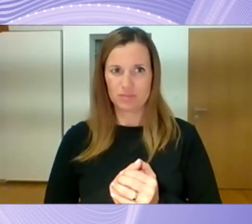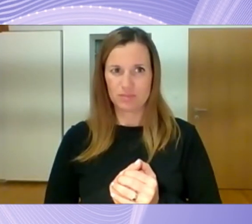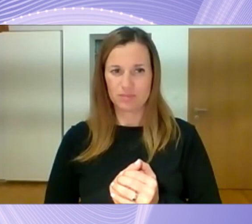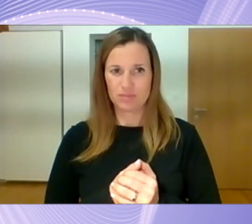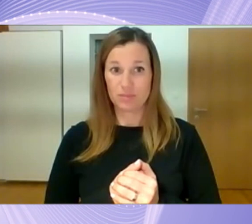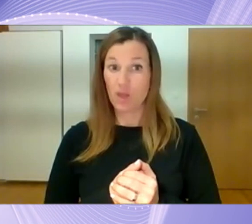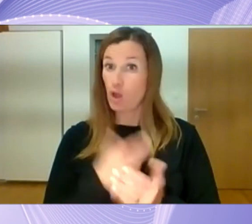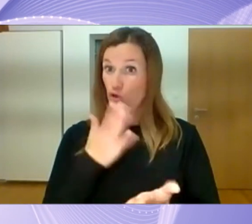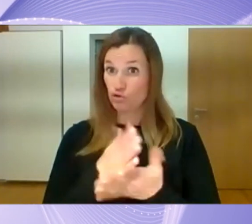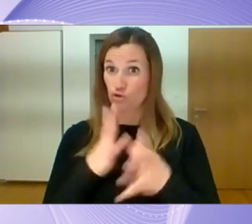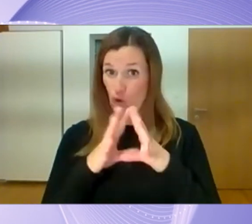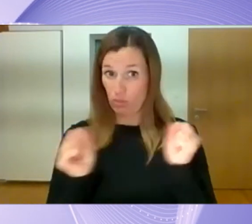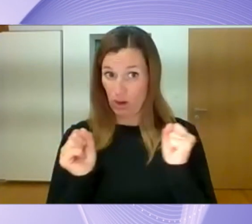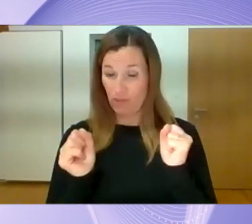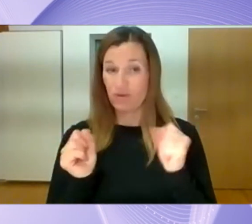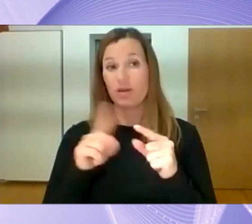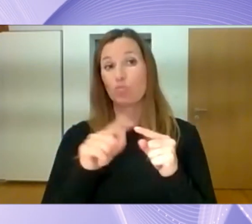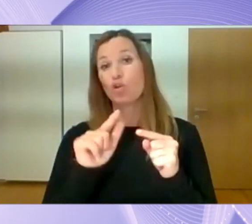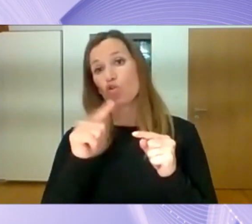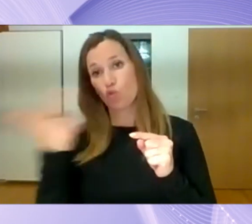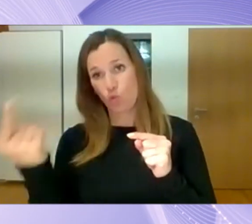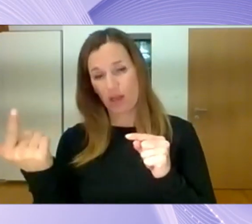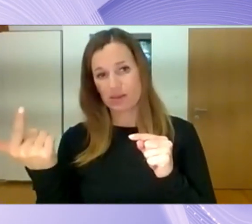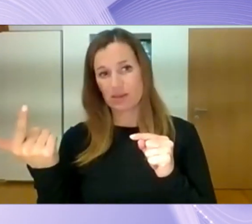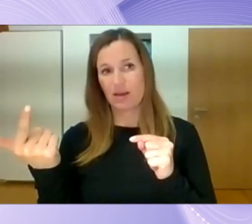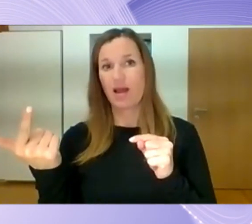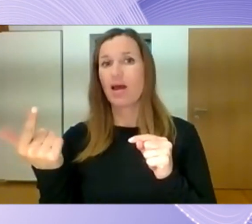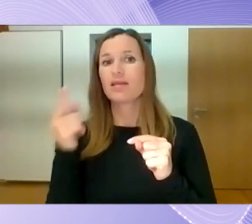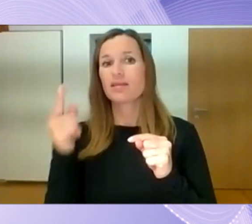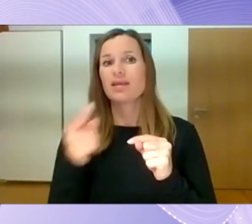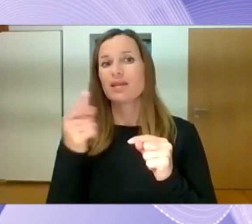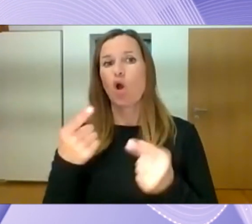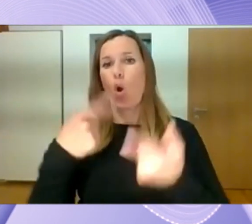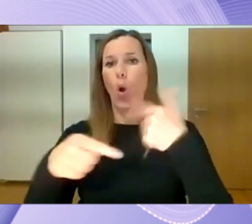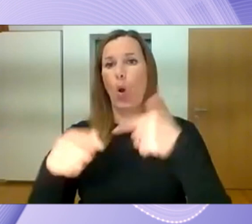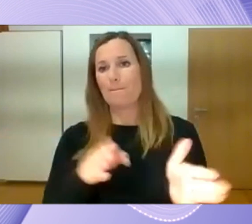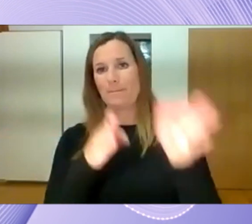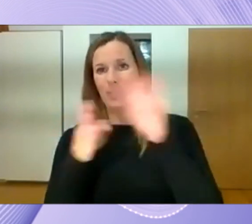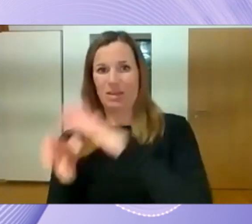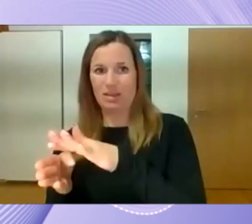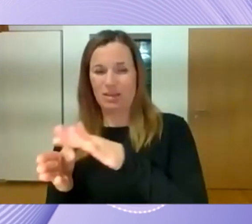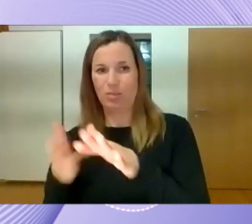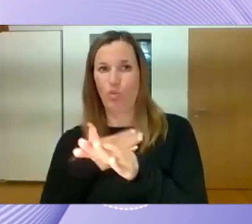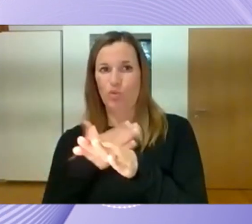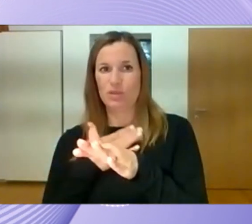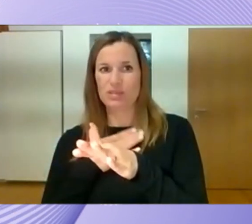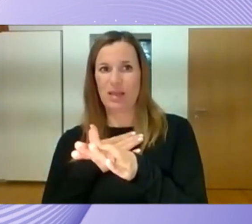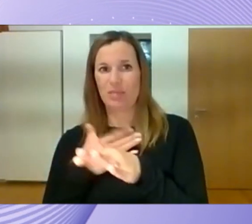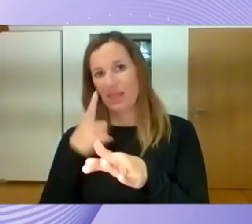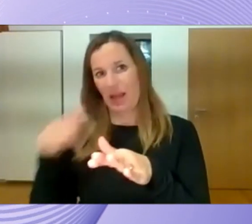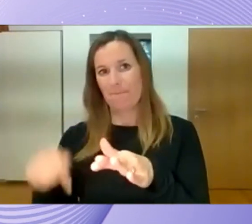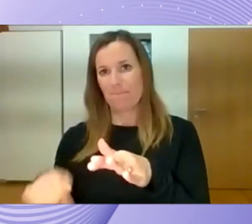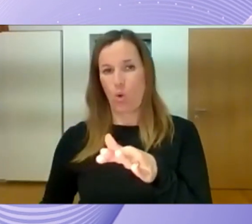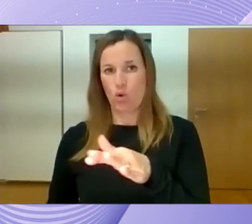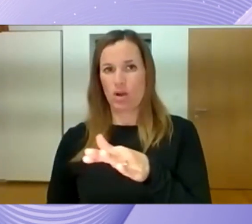Ko smo to naredili, gremo na drugo stran postelje in bolnika obrnemo proti sebi na bok. Pri